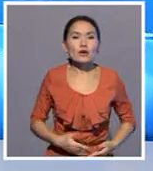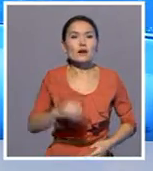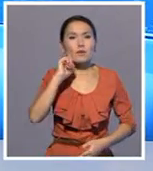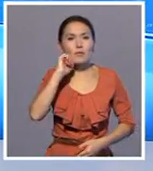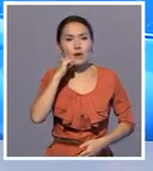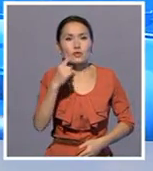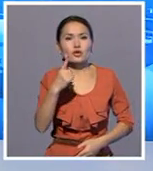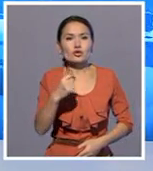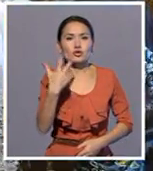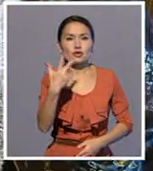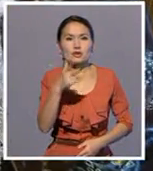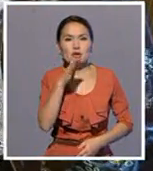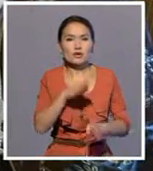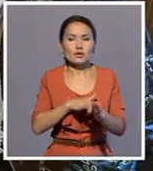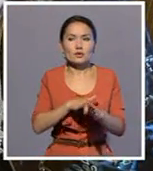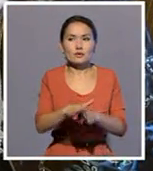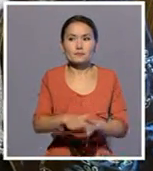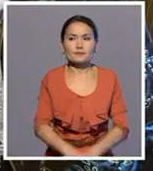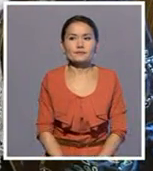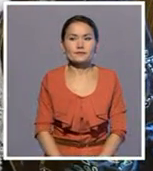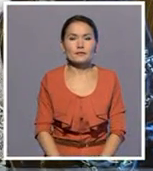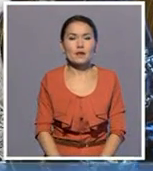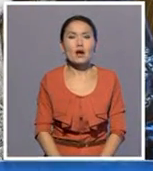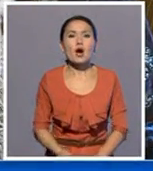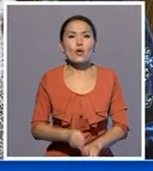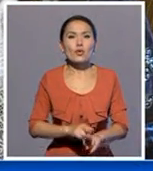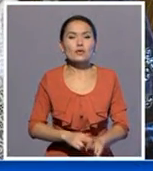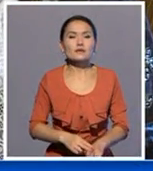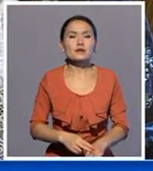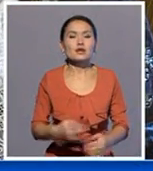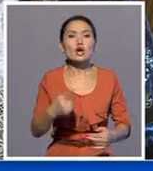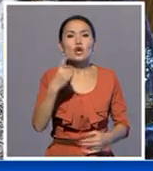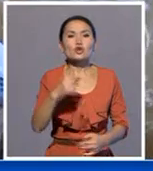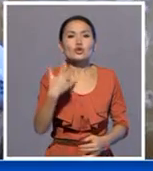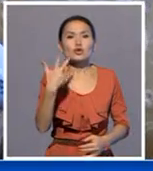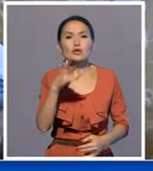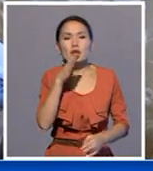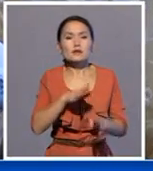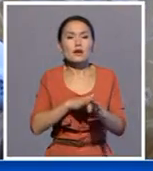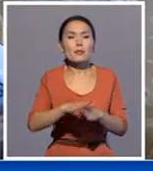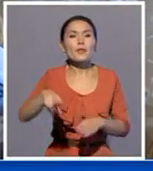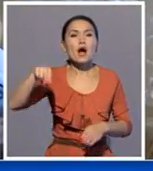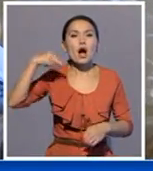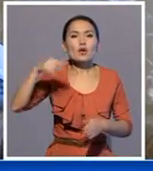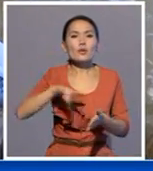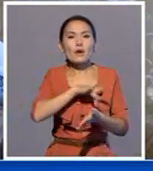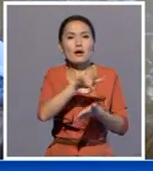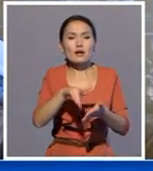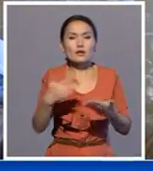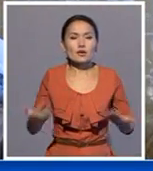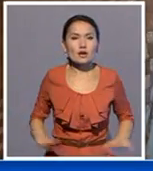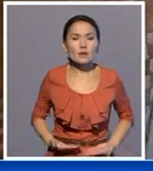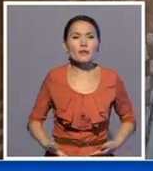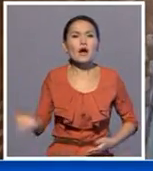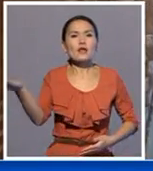бірі. Қос ғасырдың куәгері, тыл ардагері Дәрі Асылханова шет ауданы Ақтөбе ауылының тумасы. Ел аштыққа